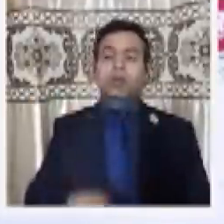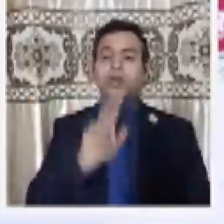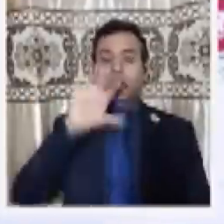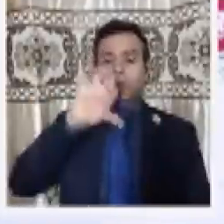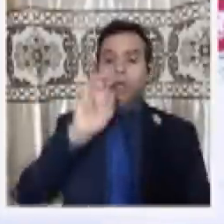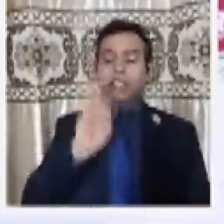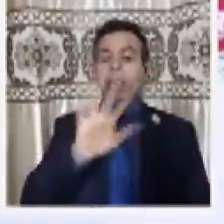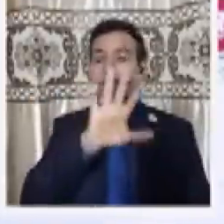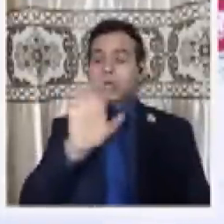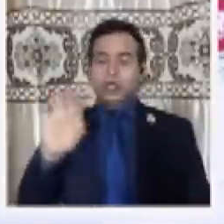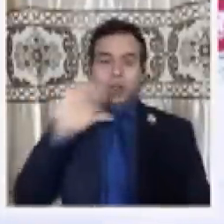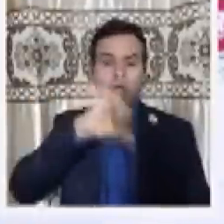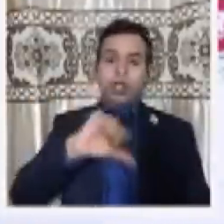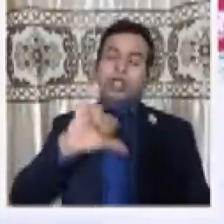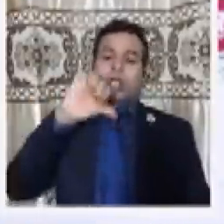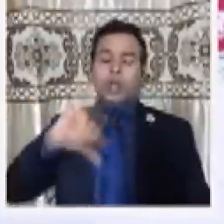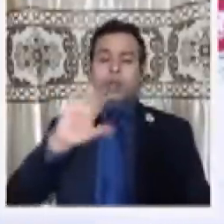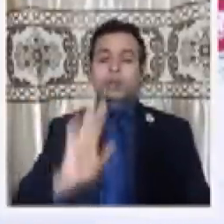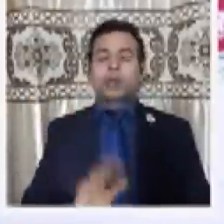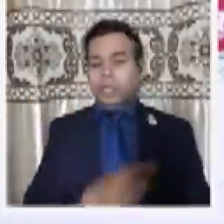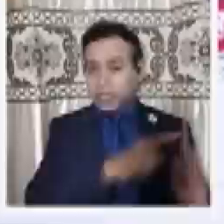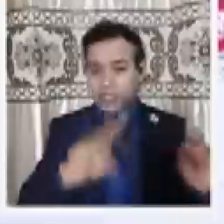24 ঘন্টায় ফোন গ্রহণ করা হয়েছে